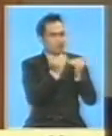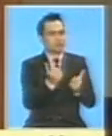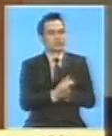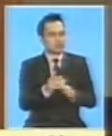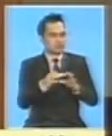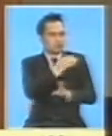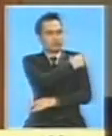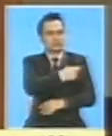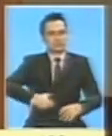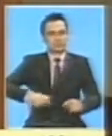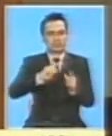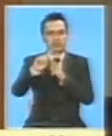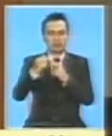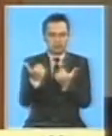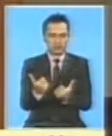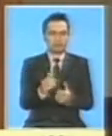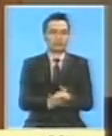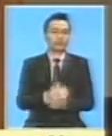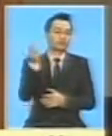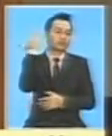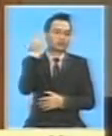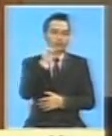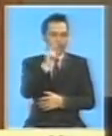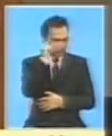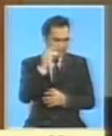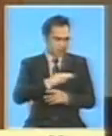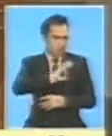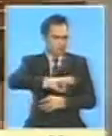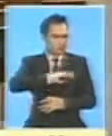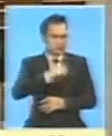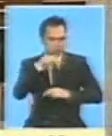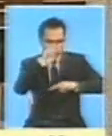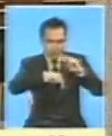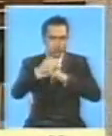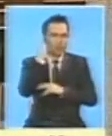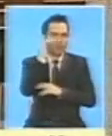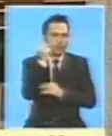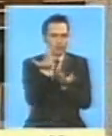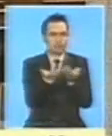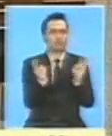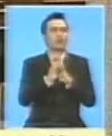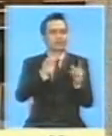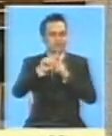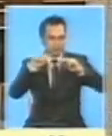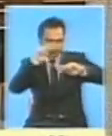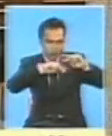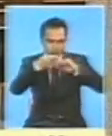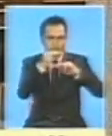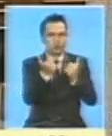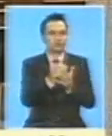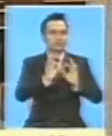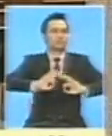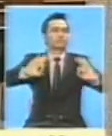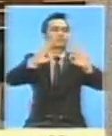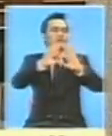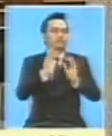ของสถาบันพระมหากษัตริย์เหมือนที่เราตั้งทานนิยมไม่นั่นแหละต้องดูแลพ่อแม่ผู้ปกครองอะไรต่างก็แล้วแต่นะครับพระองค์ทรง